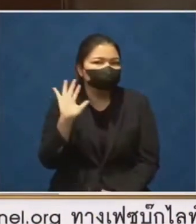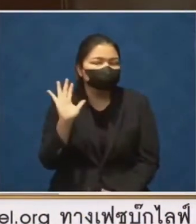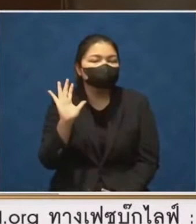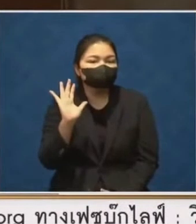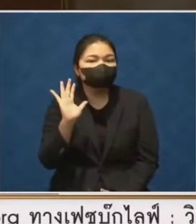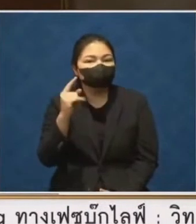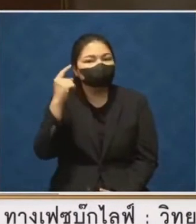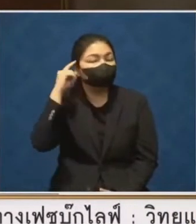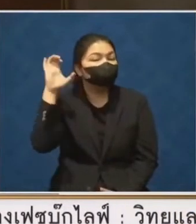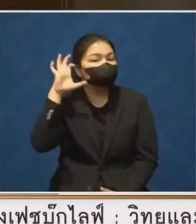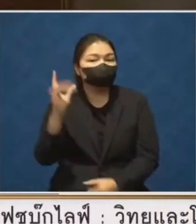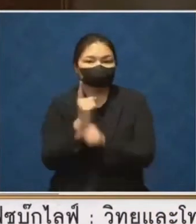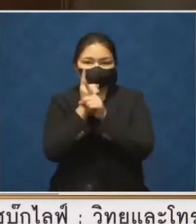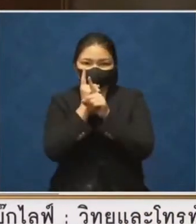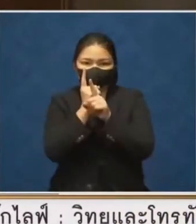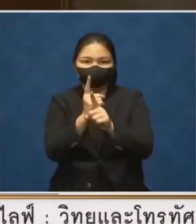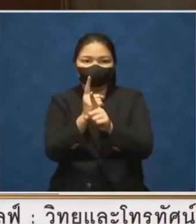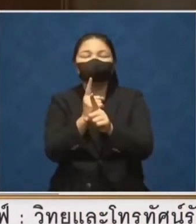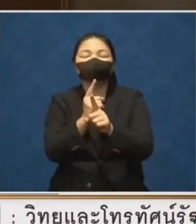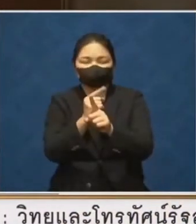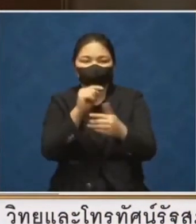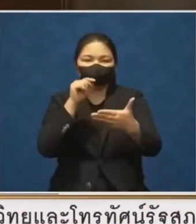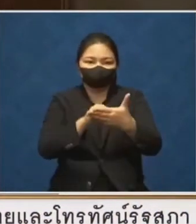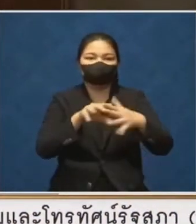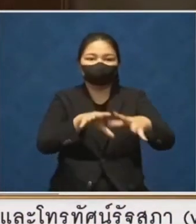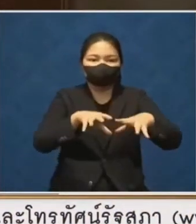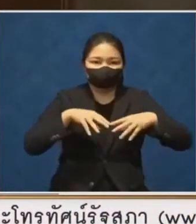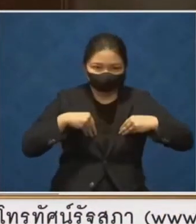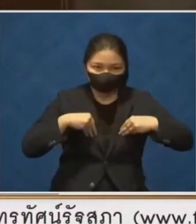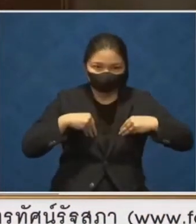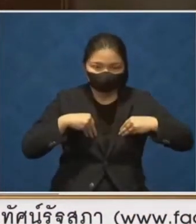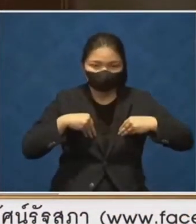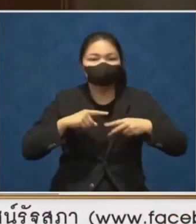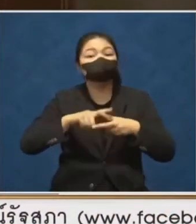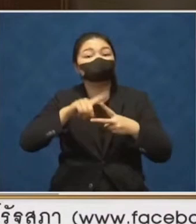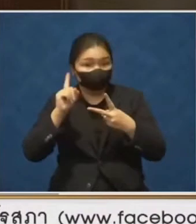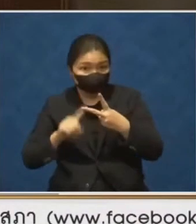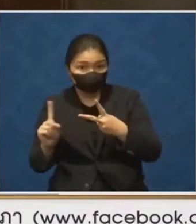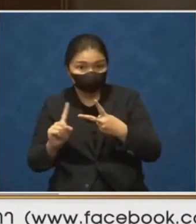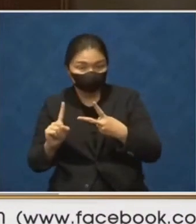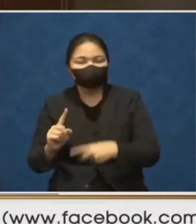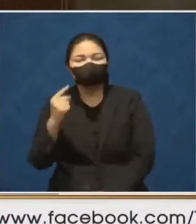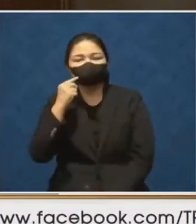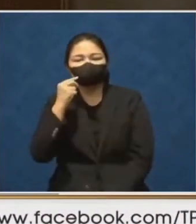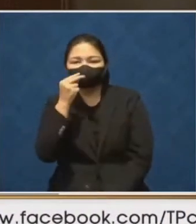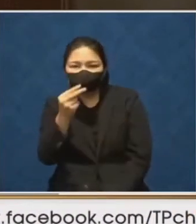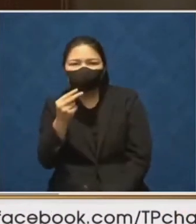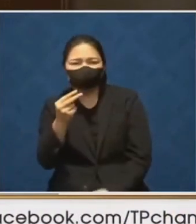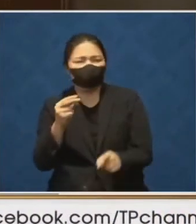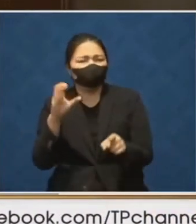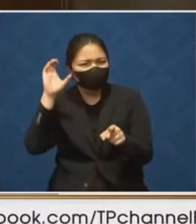ซึ่งมันมาพร้อมกับบรรยากาศปลายรัฐบาลแล้วก็กำลังจะเข้าใกล้สู่การเลือกตั้งเต็มที่เนี่ยหลายคนก็มองว่าเวทีต